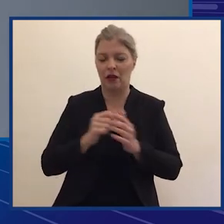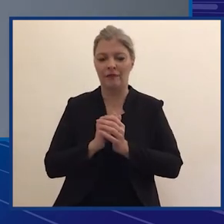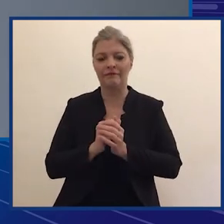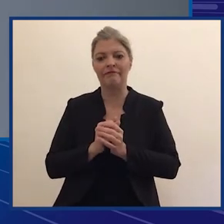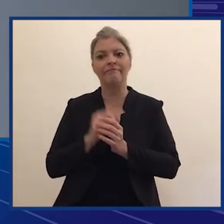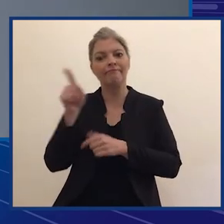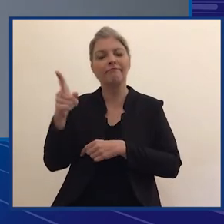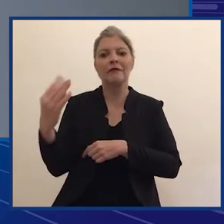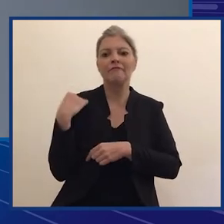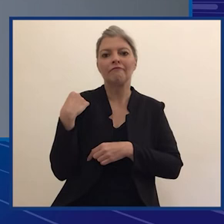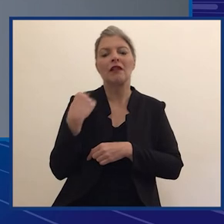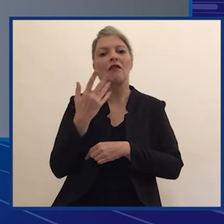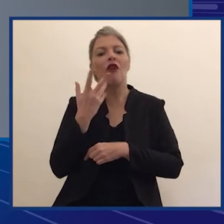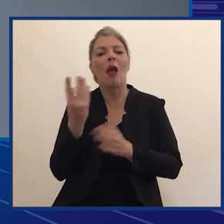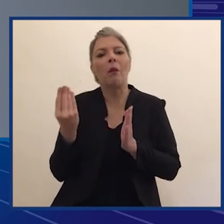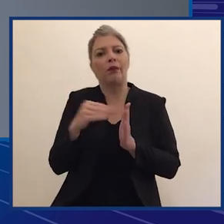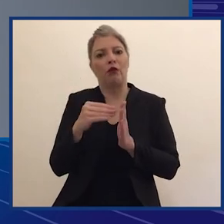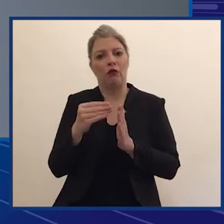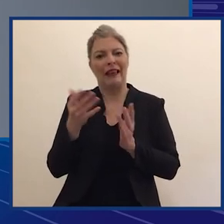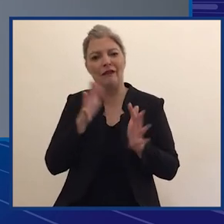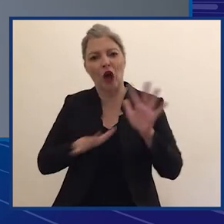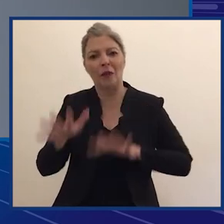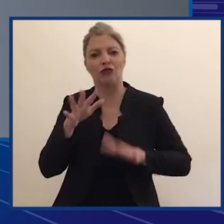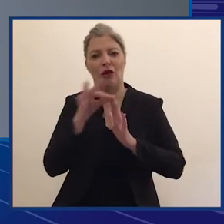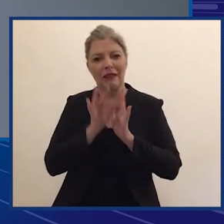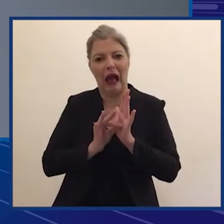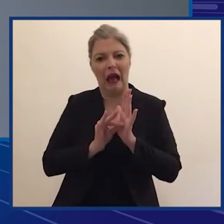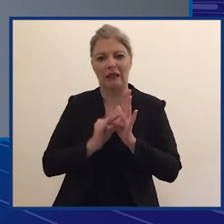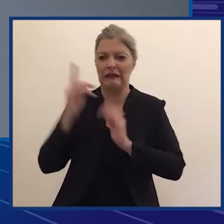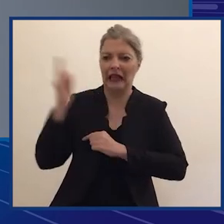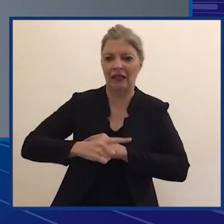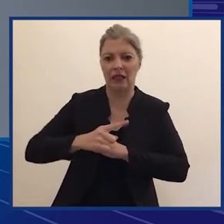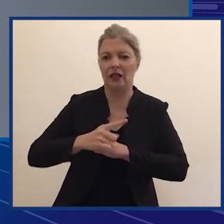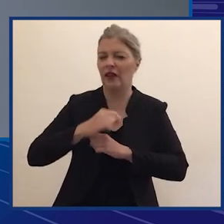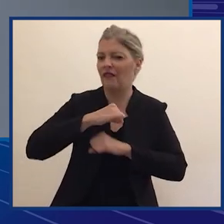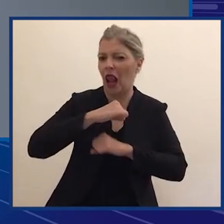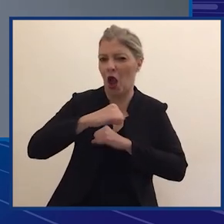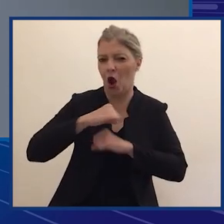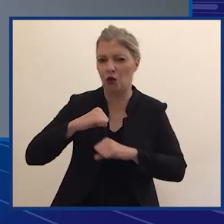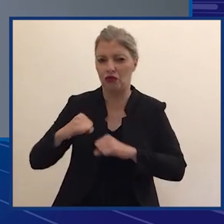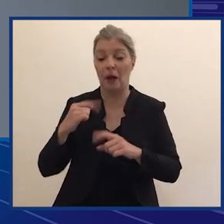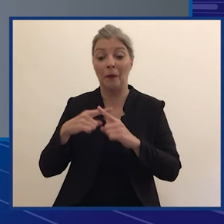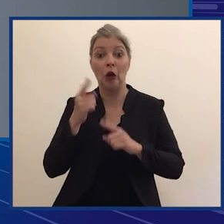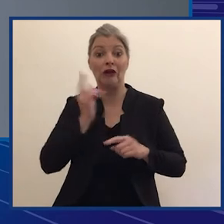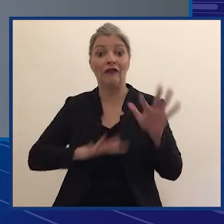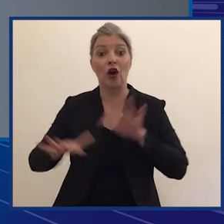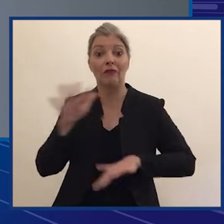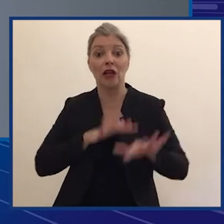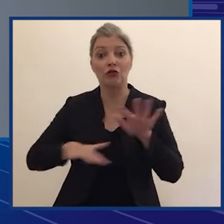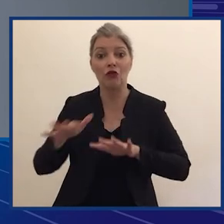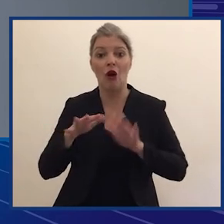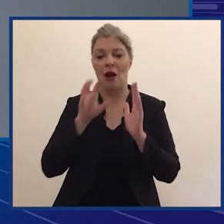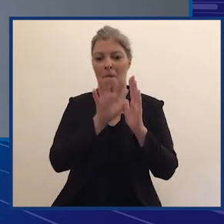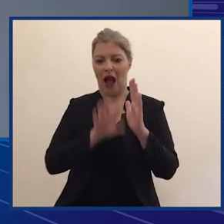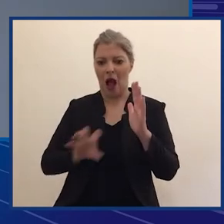informazione aggiuntiva, l'idea era quella di dare alla persona anche accesso a delle forme di realtà virtuali in cui, oltre ad avere ordine, ha una